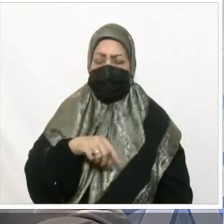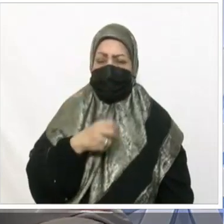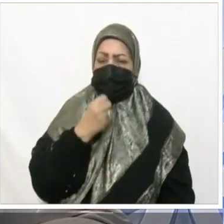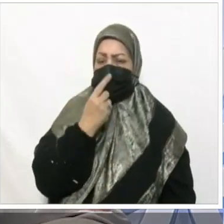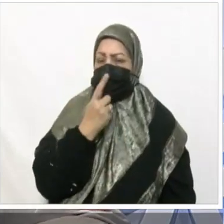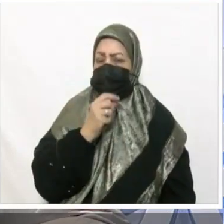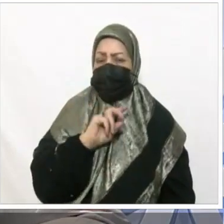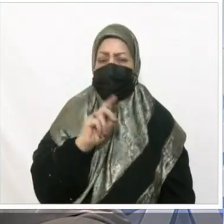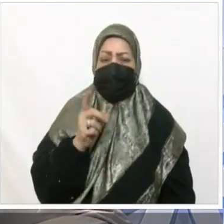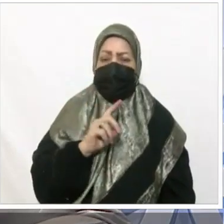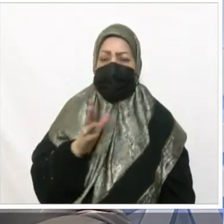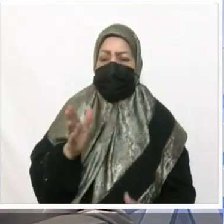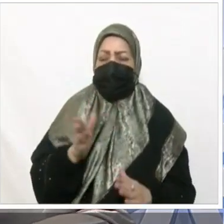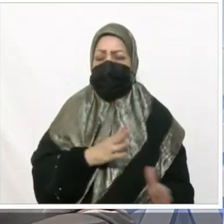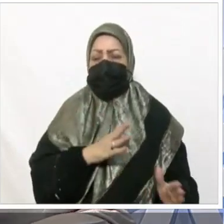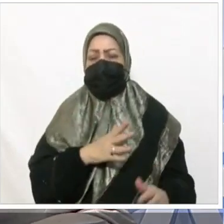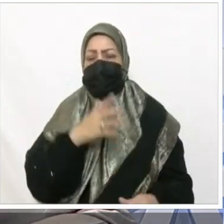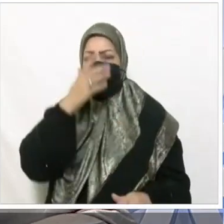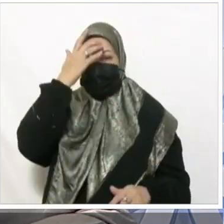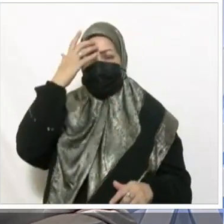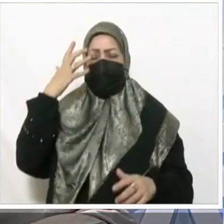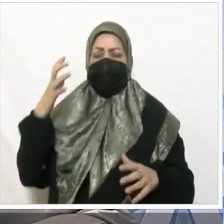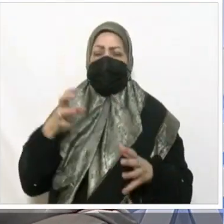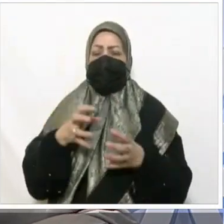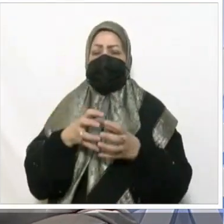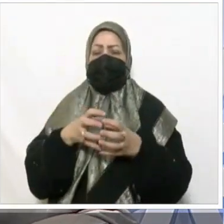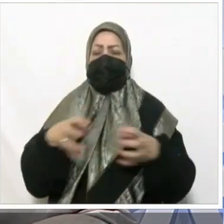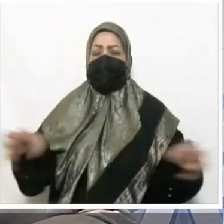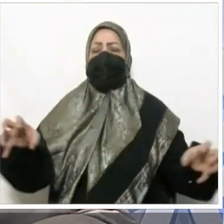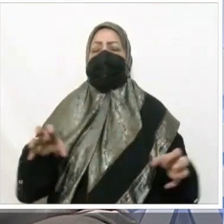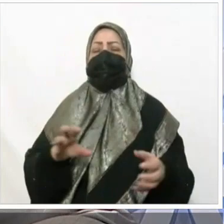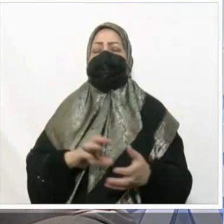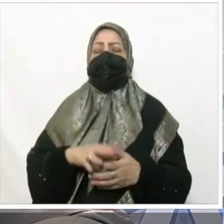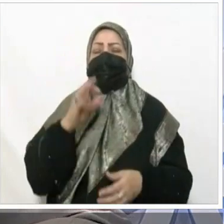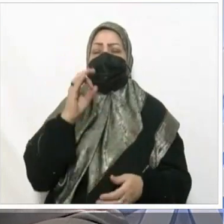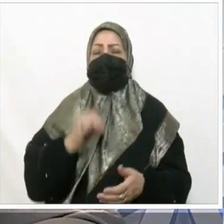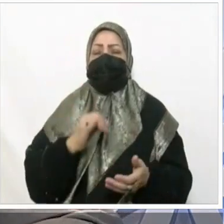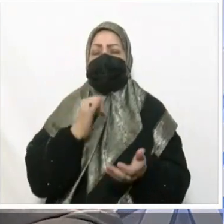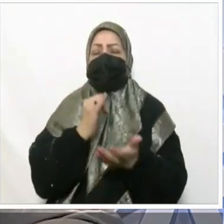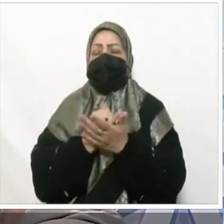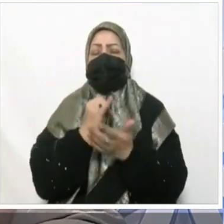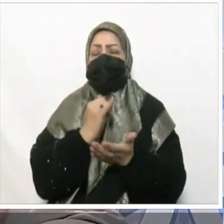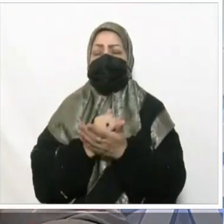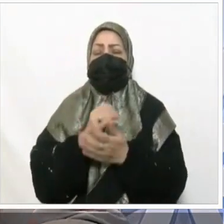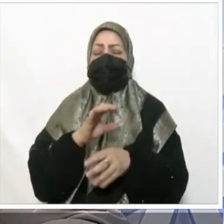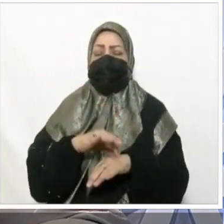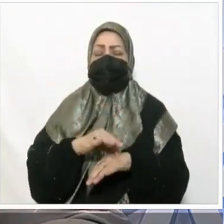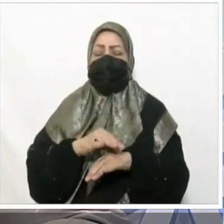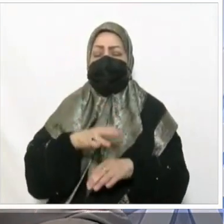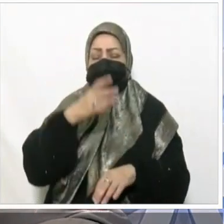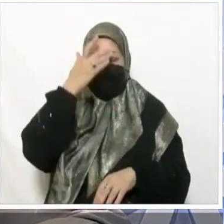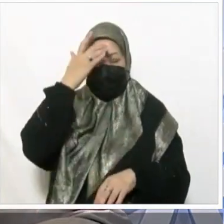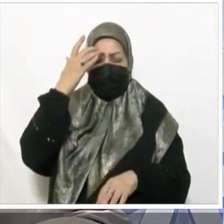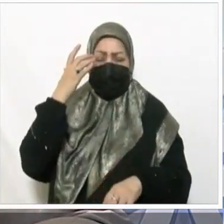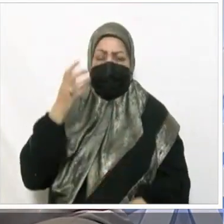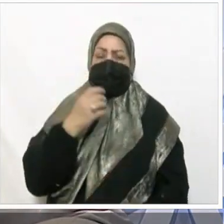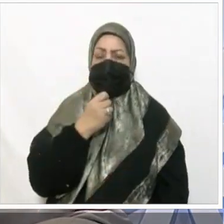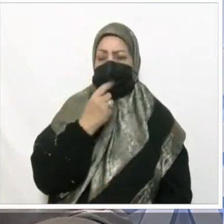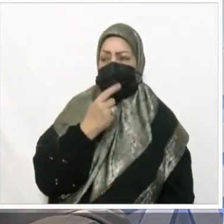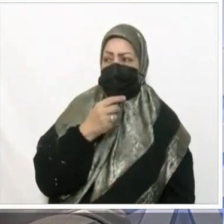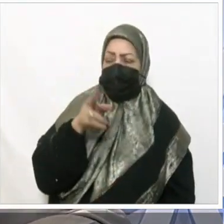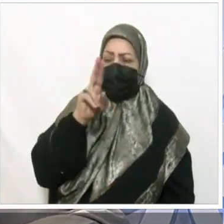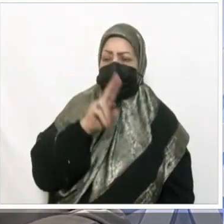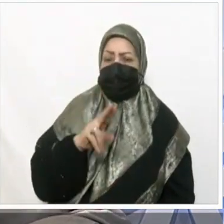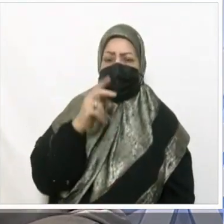وإلا قال له سنسأل. فللأسف اختلطت هذه الأمور، نسأل الله أن يصلح حالنا في